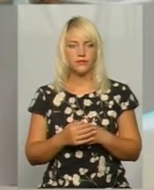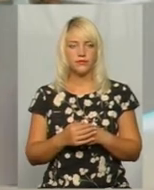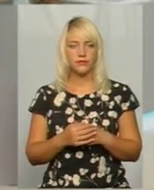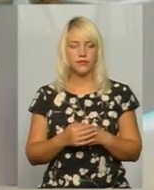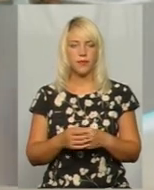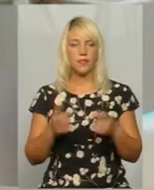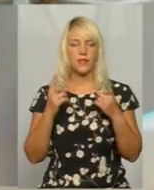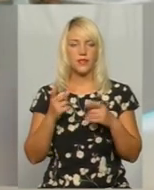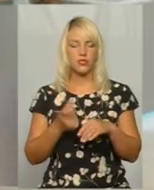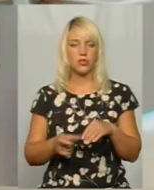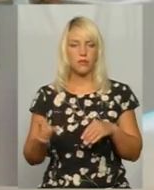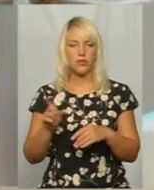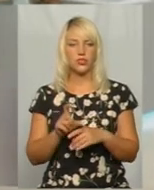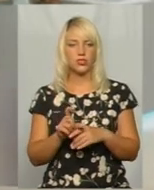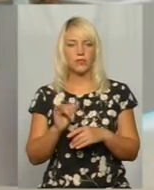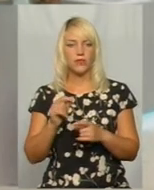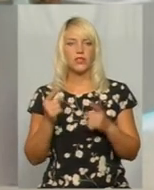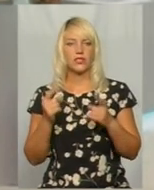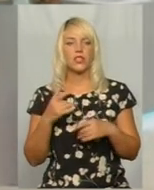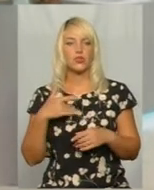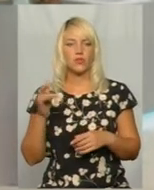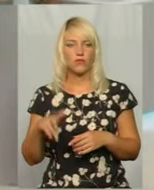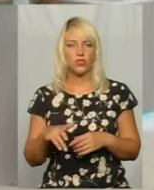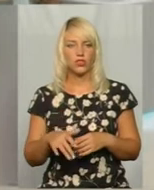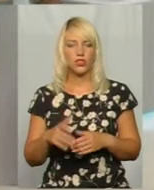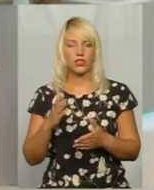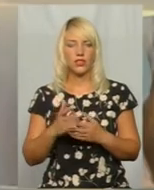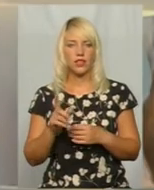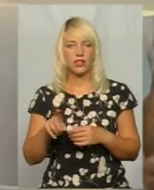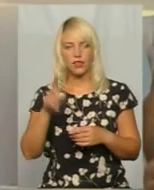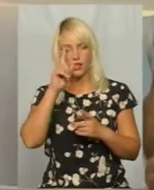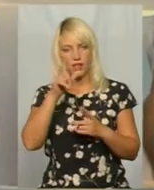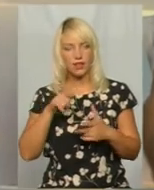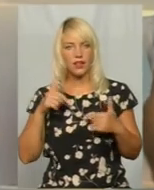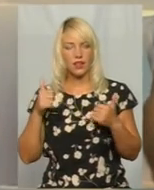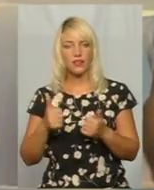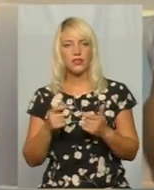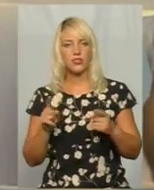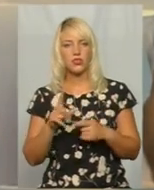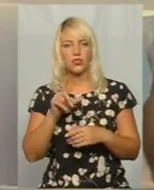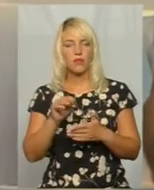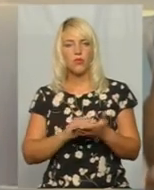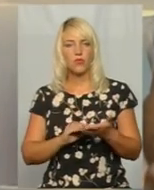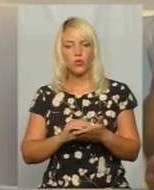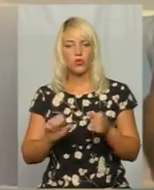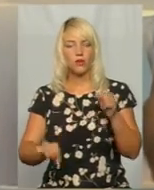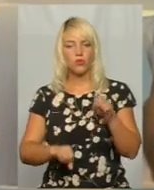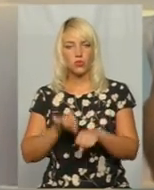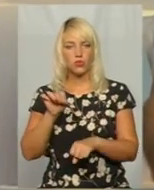значно більші і значно суворіші. Даже є такі країни, що за повторне порушення,